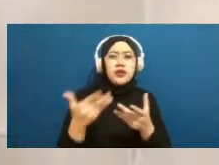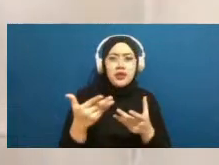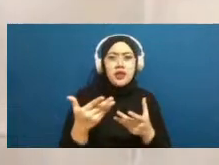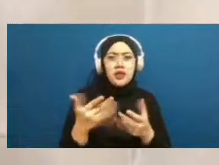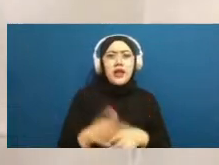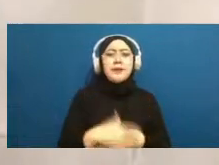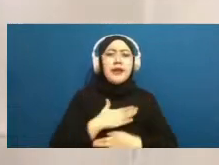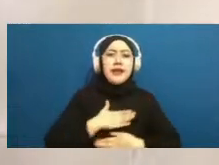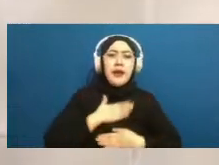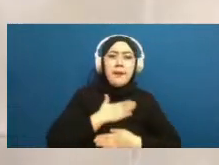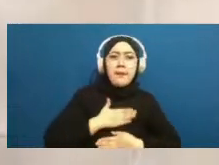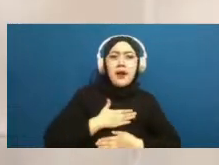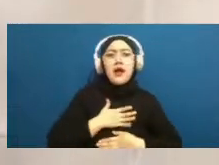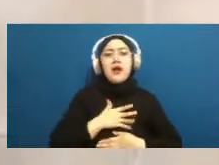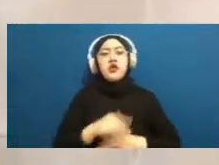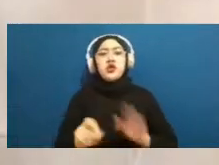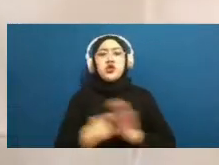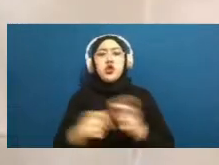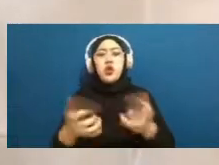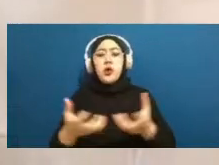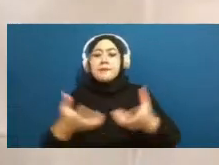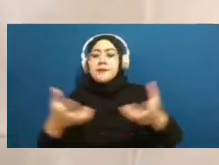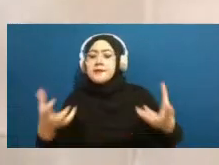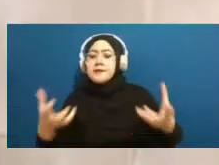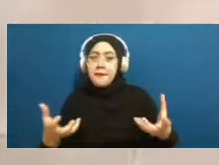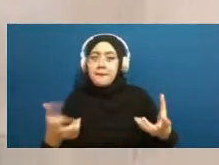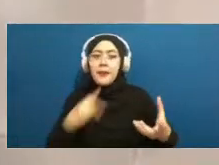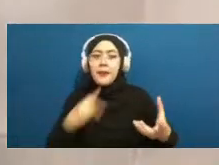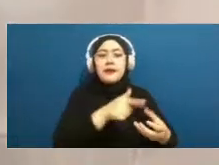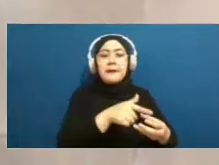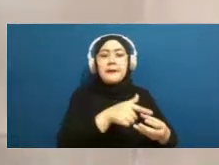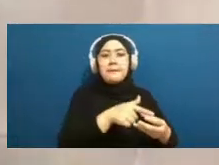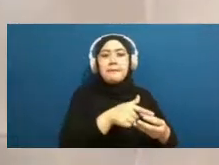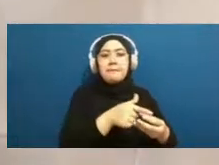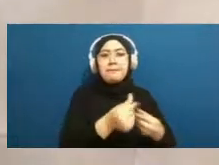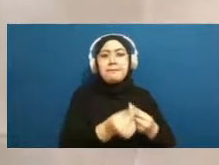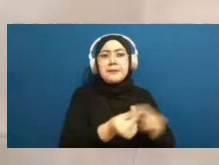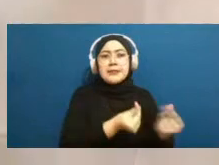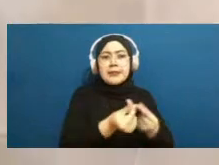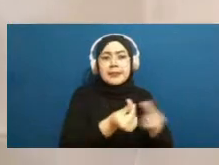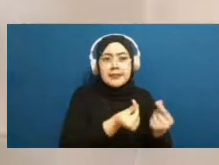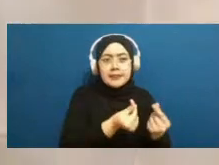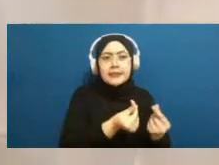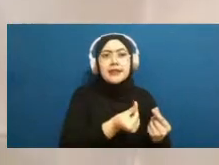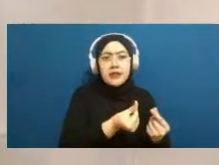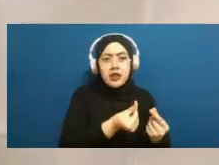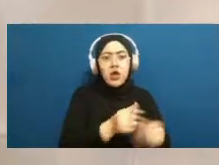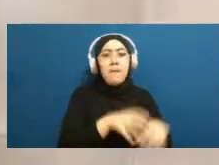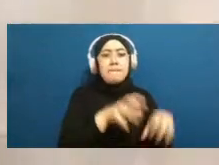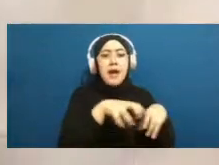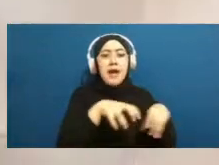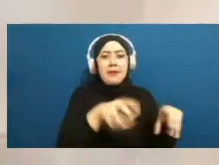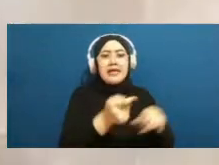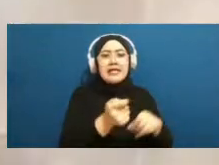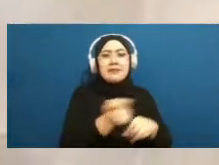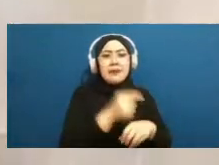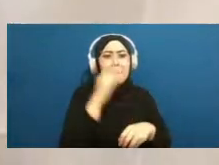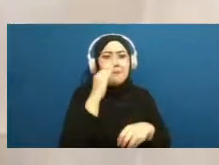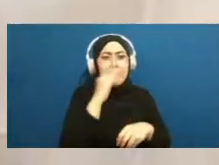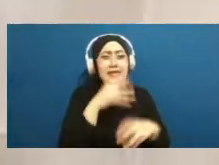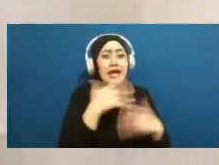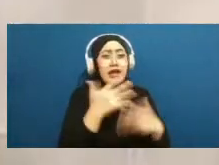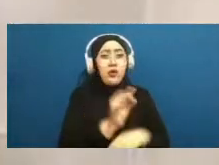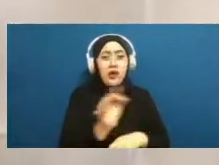kalau misalnya kita pisahkan jadi ini bisnis yang bahan bakunya cepat kadaluarsa atau tidak gitu. Misalnya kalau